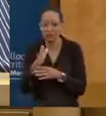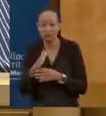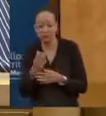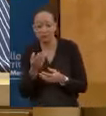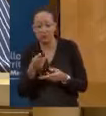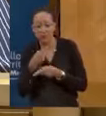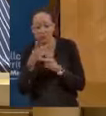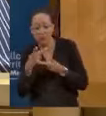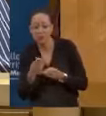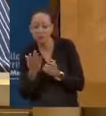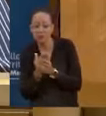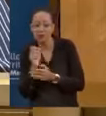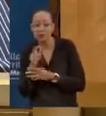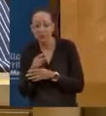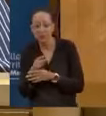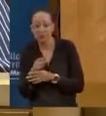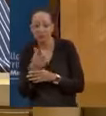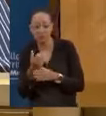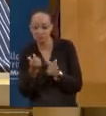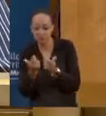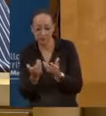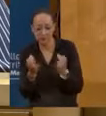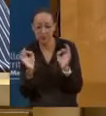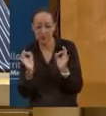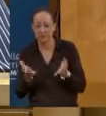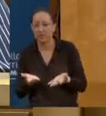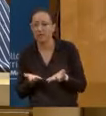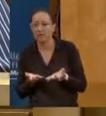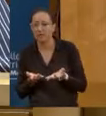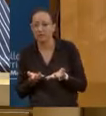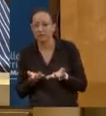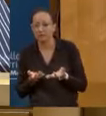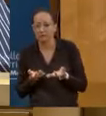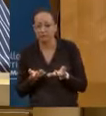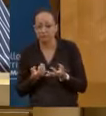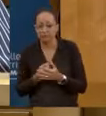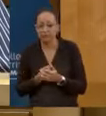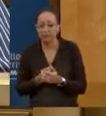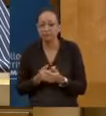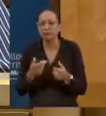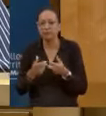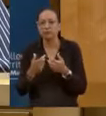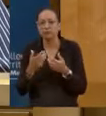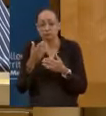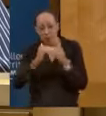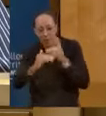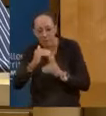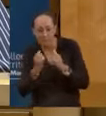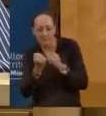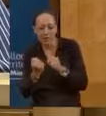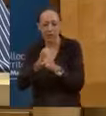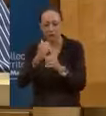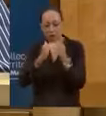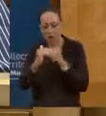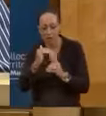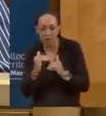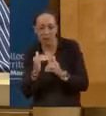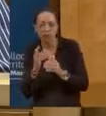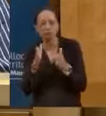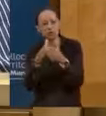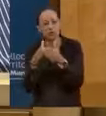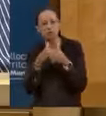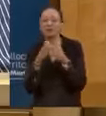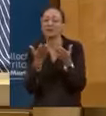dossier, mais on n'a pas chiffré partout. Lorsqu'on fait des programmes et qu'on soumet au vote d'une